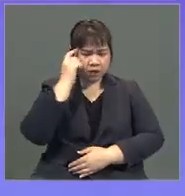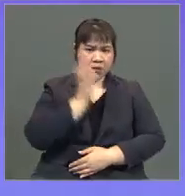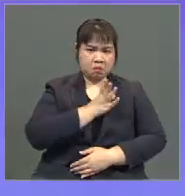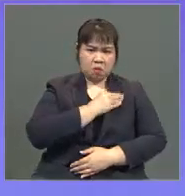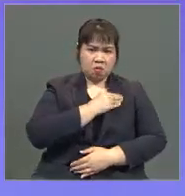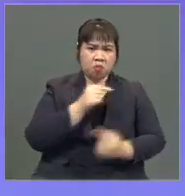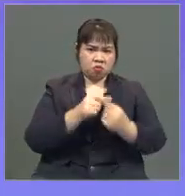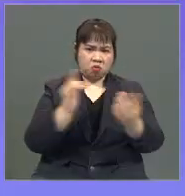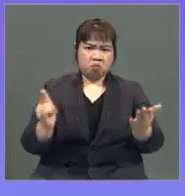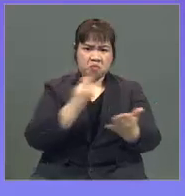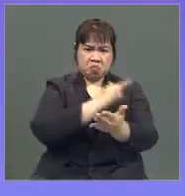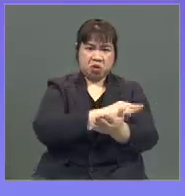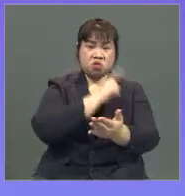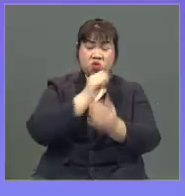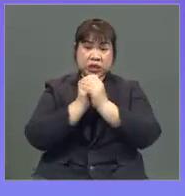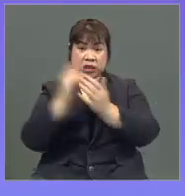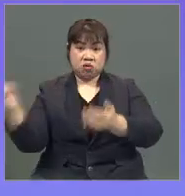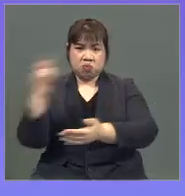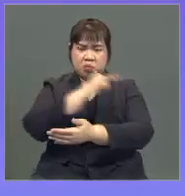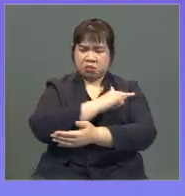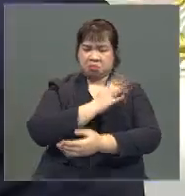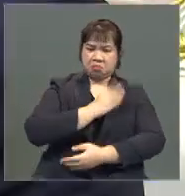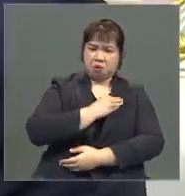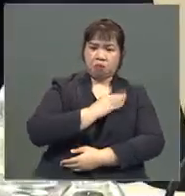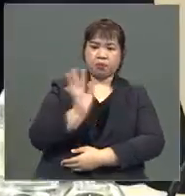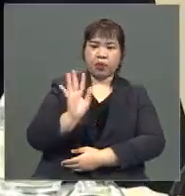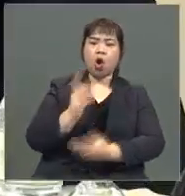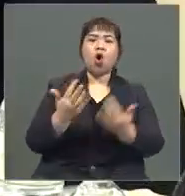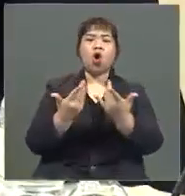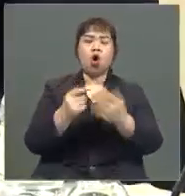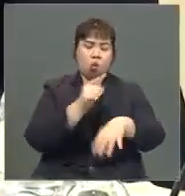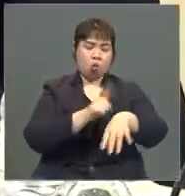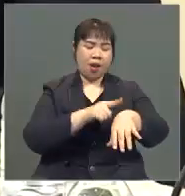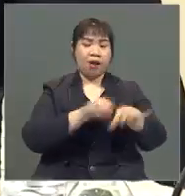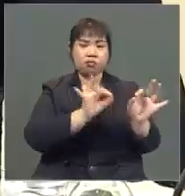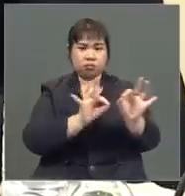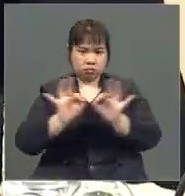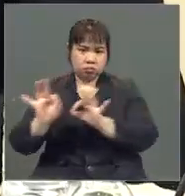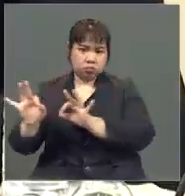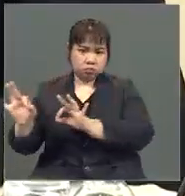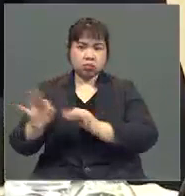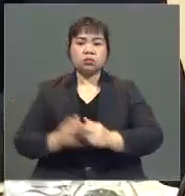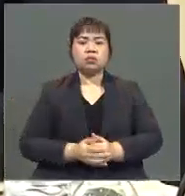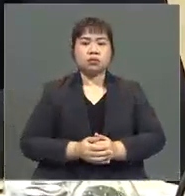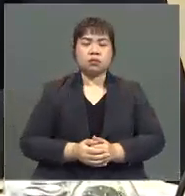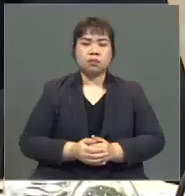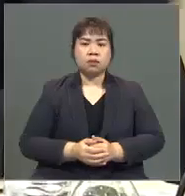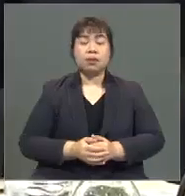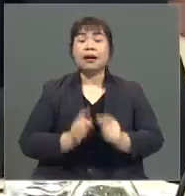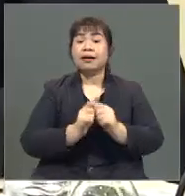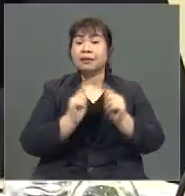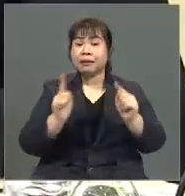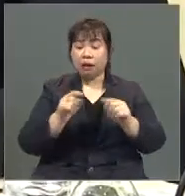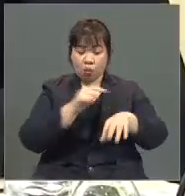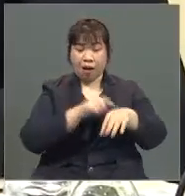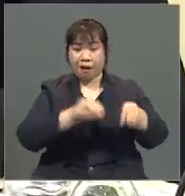กังวลกับเรื่องของการเดินทางมาของนักท่องเที่ยวต่างชาติจึงเห็นว่าควรชะลอการเดินทางเข้ามาออกไปเกาะนแต่ถึง